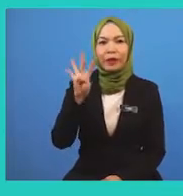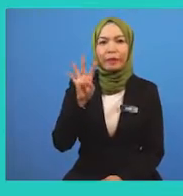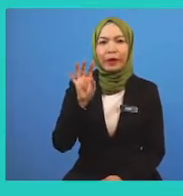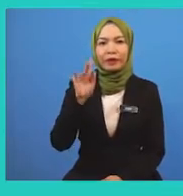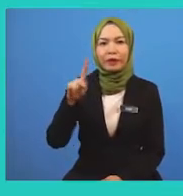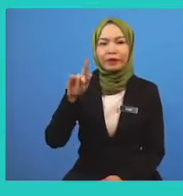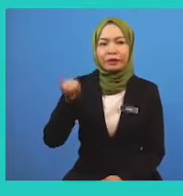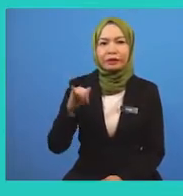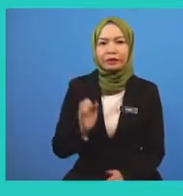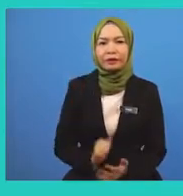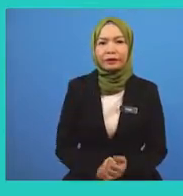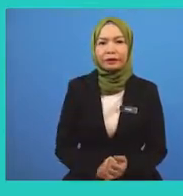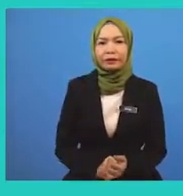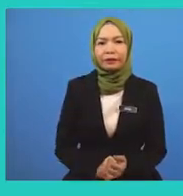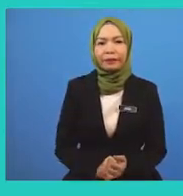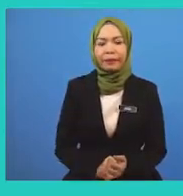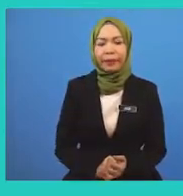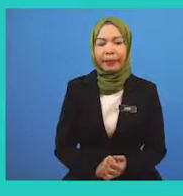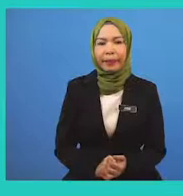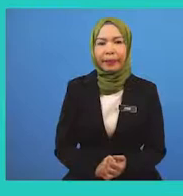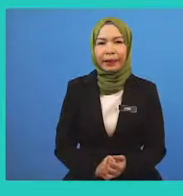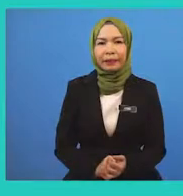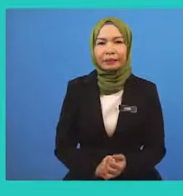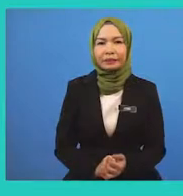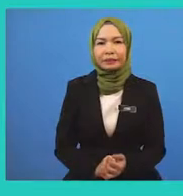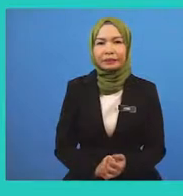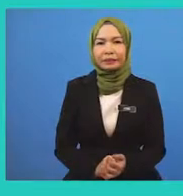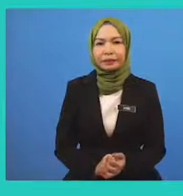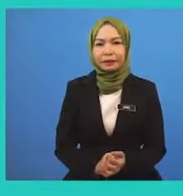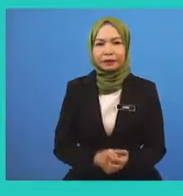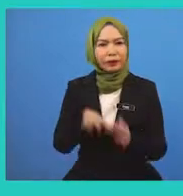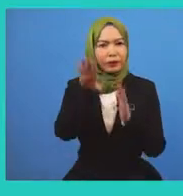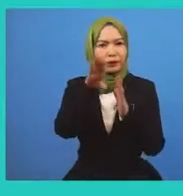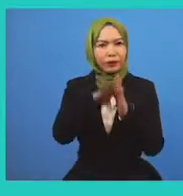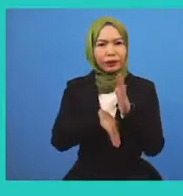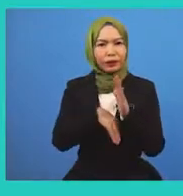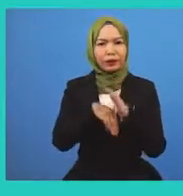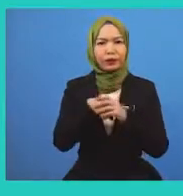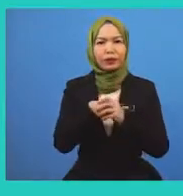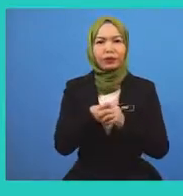yang diserap untuk pemecahan ikatan kurang daripada